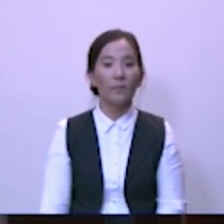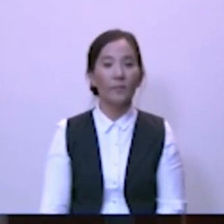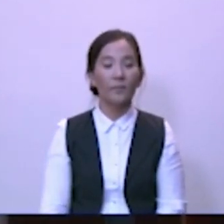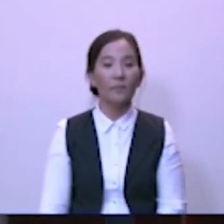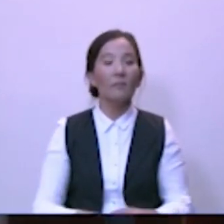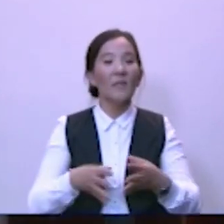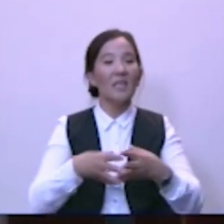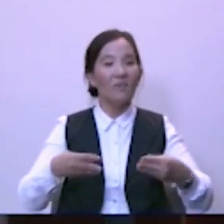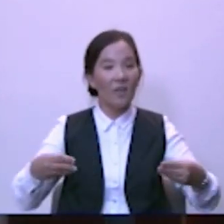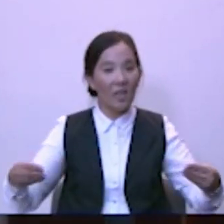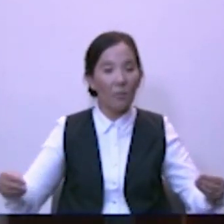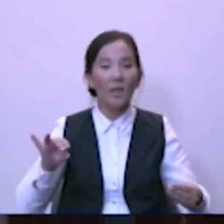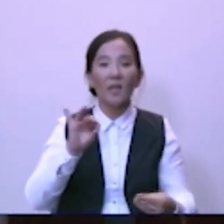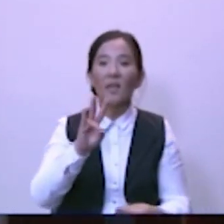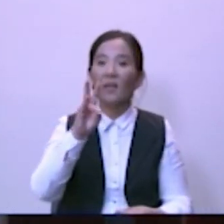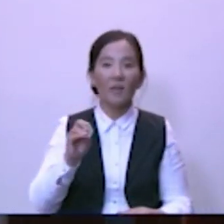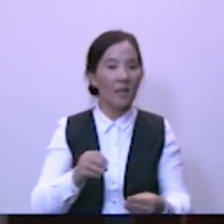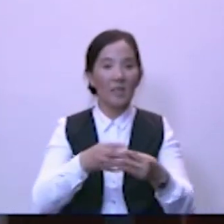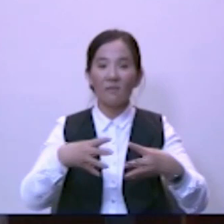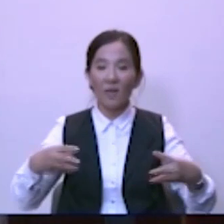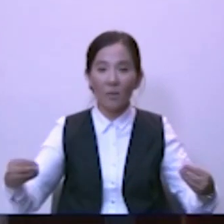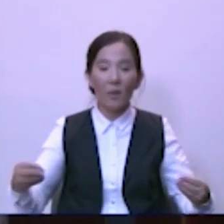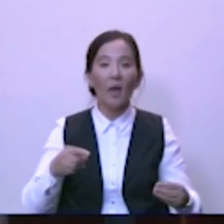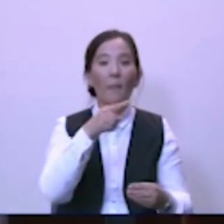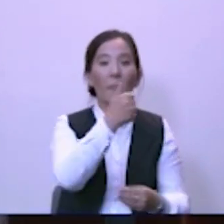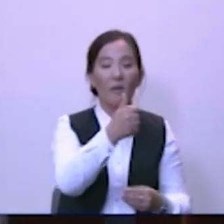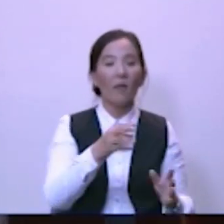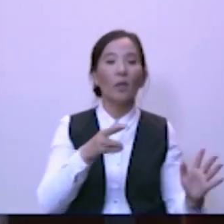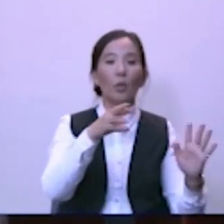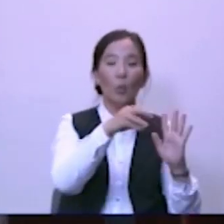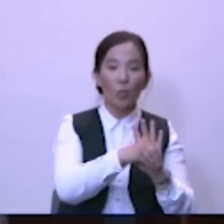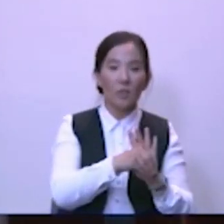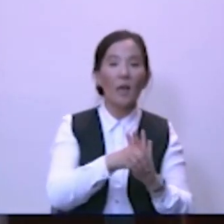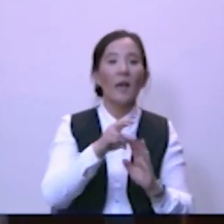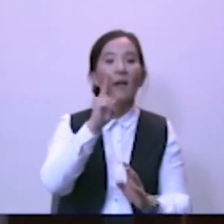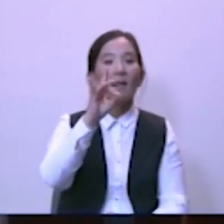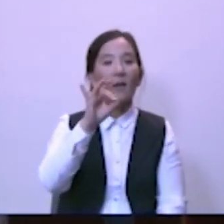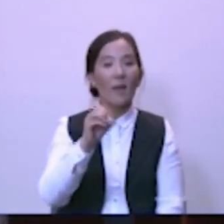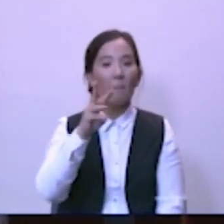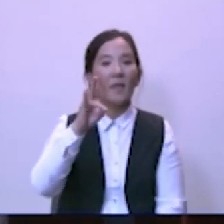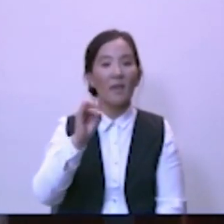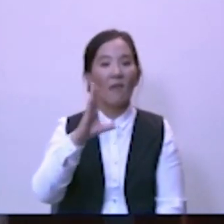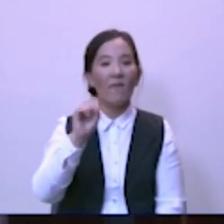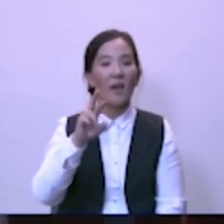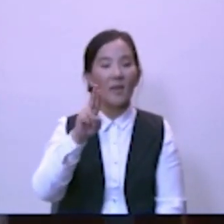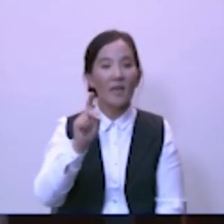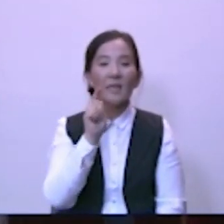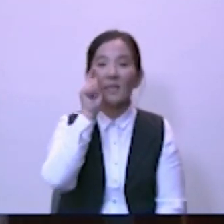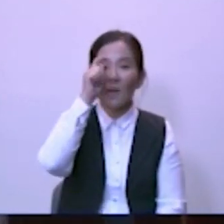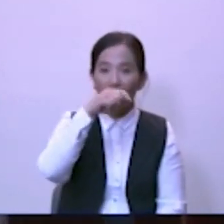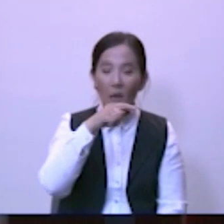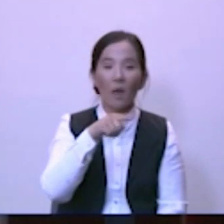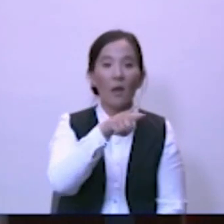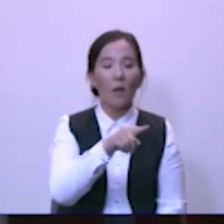растворимой и нерастворимой к ней растворимым относятся кремниевая кислота она обычно выпадает в виде